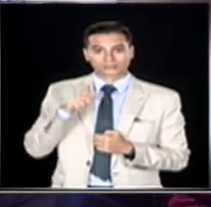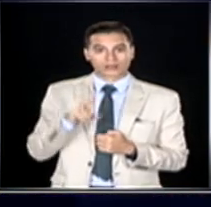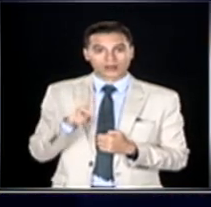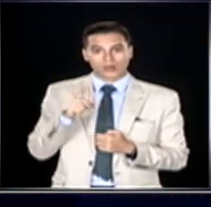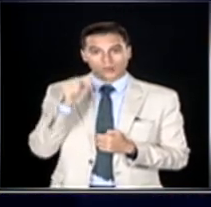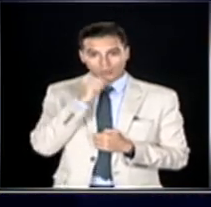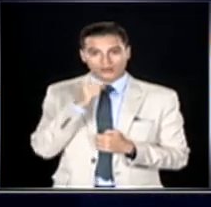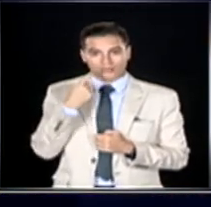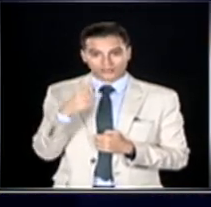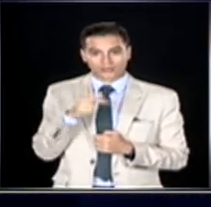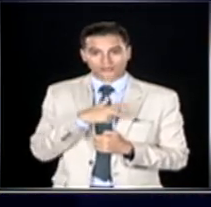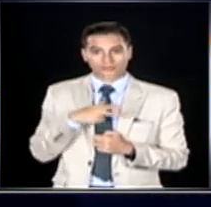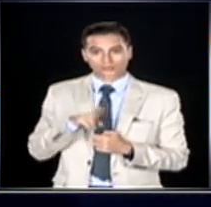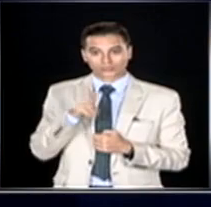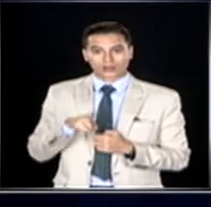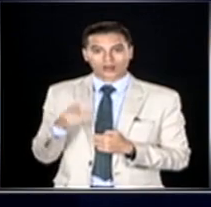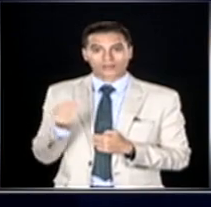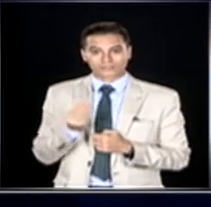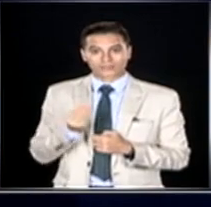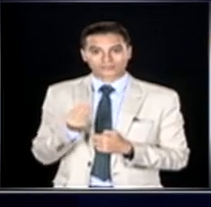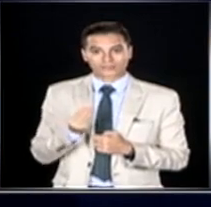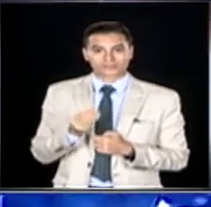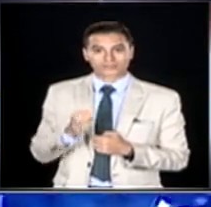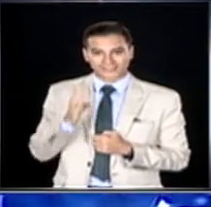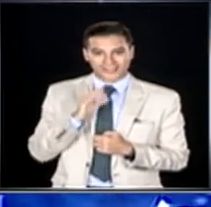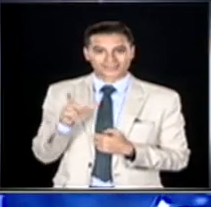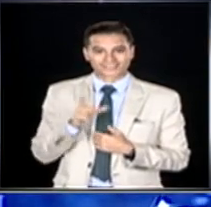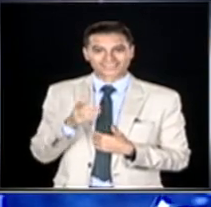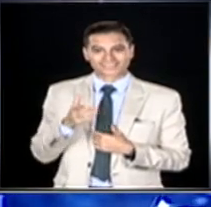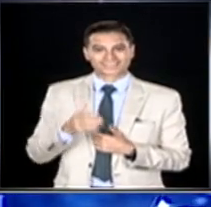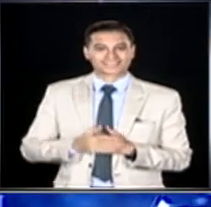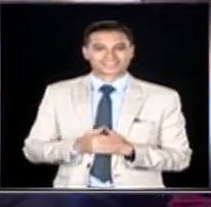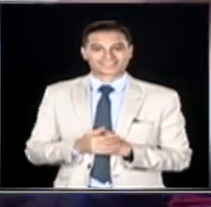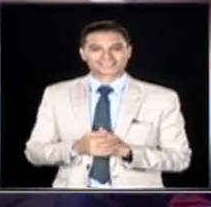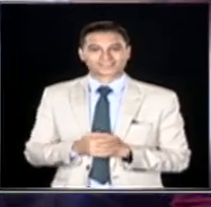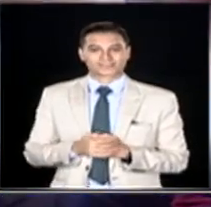بص، أصالة ليها أغنية فعلا اسمها سؤال بسيط. أيوة. إجابة صحيحة.